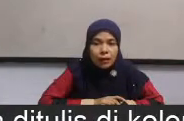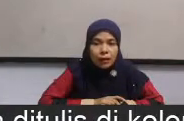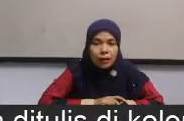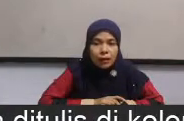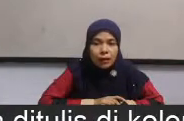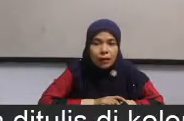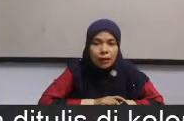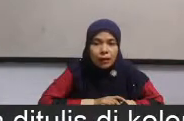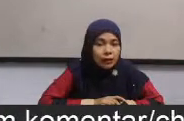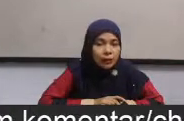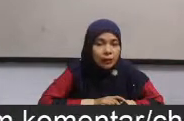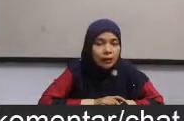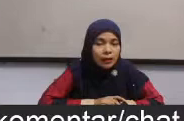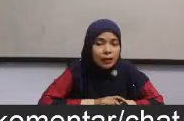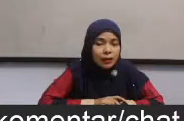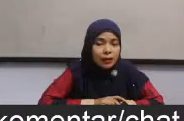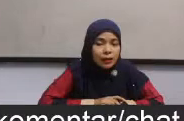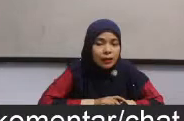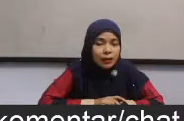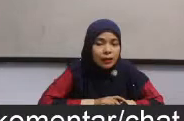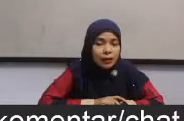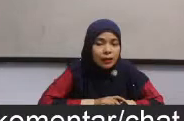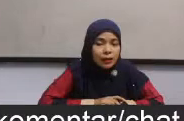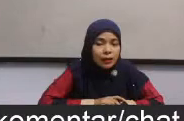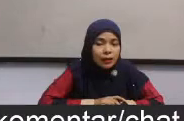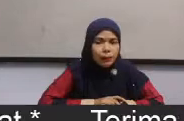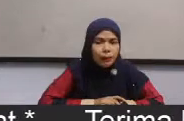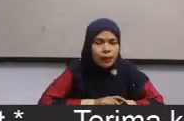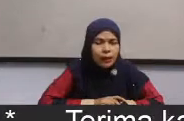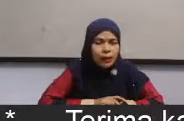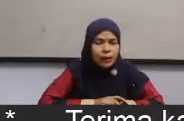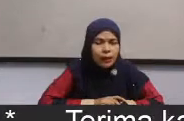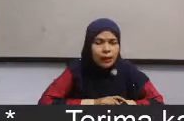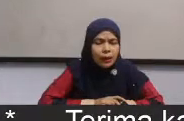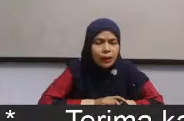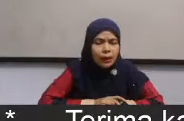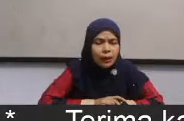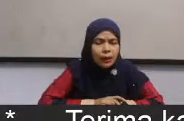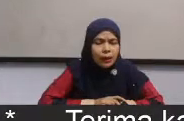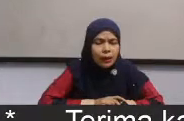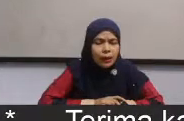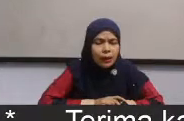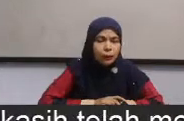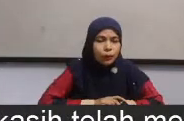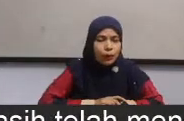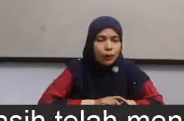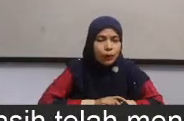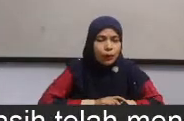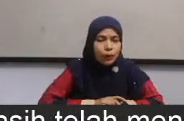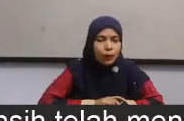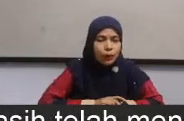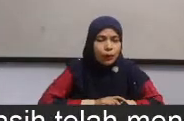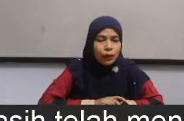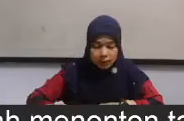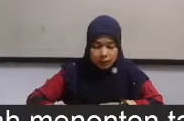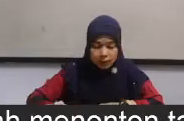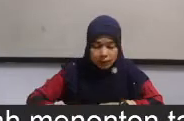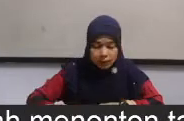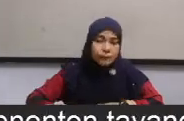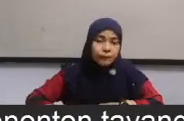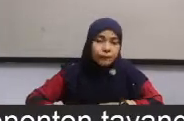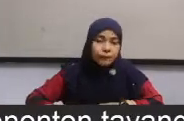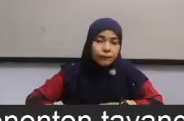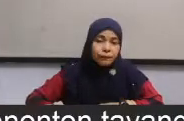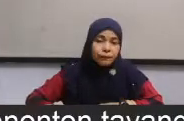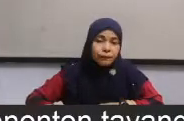yang akan kita pelajari adalah upaya Bagaimana upaya kita menghadapi lomba lisasi